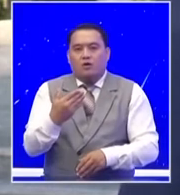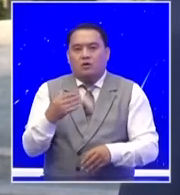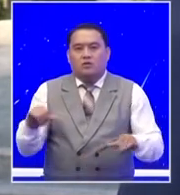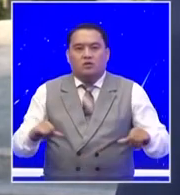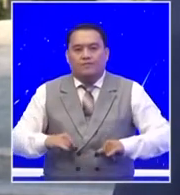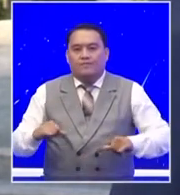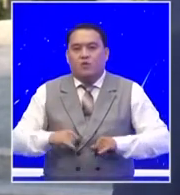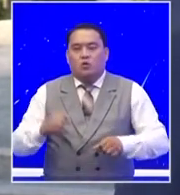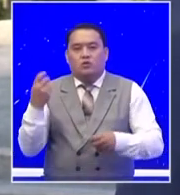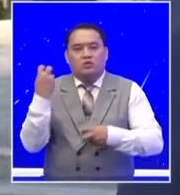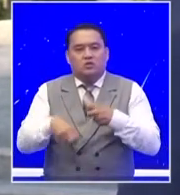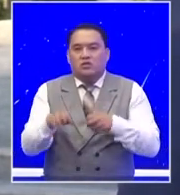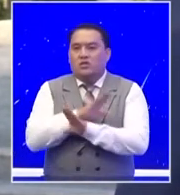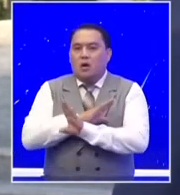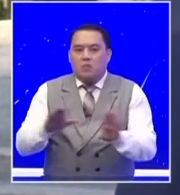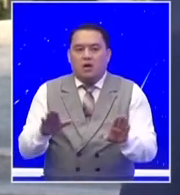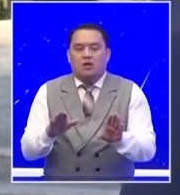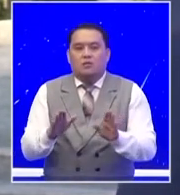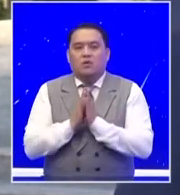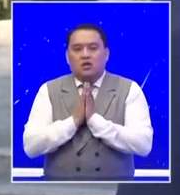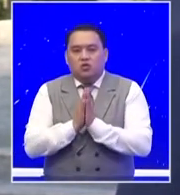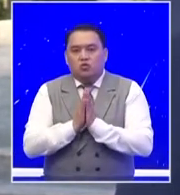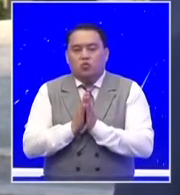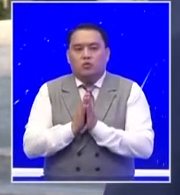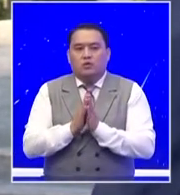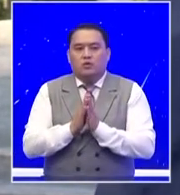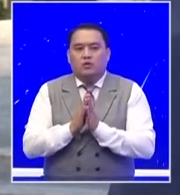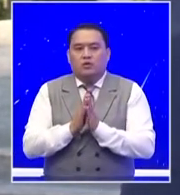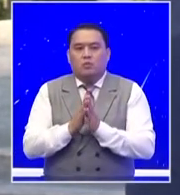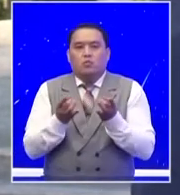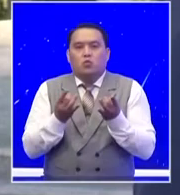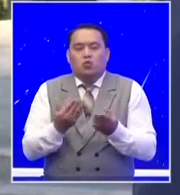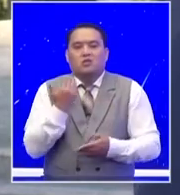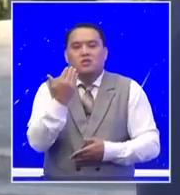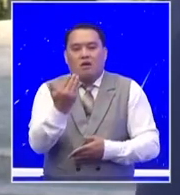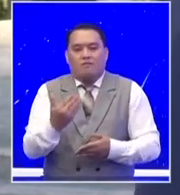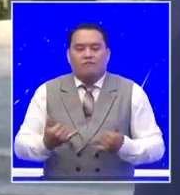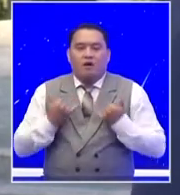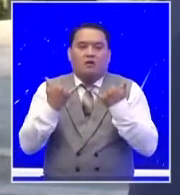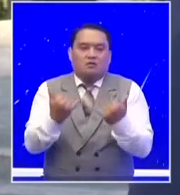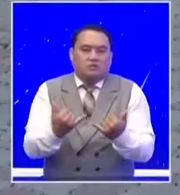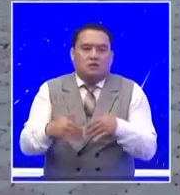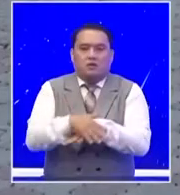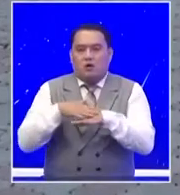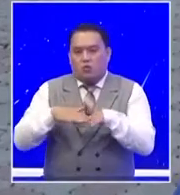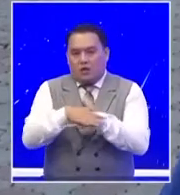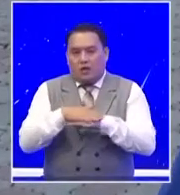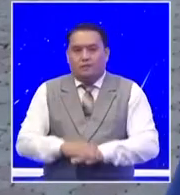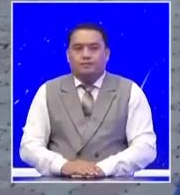не ломали, значит, не крушили. Это делается для вас, для горожан.